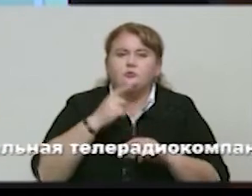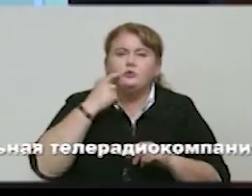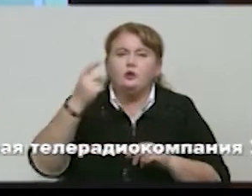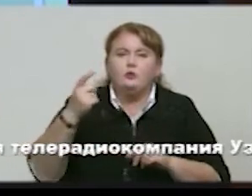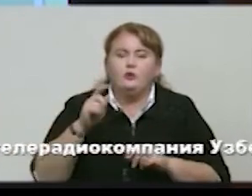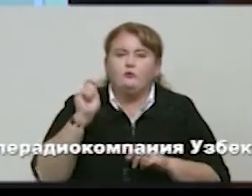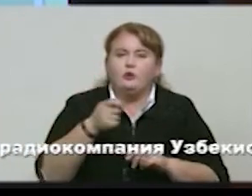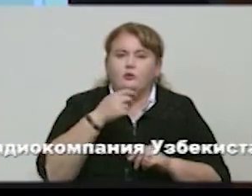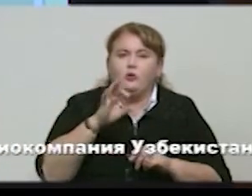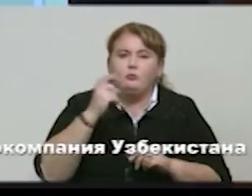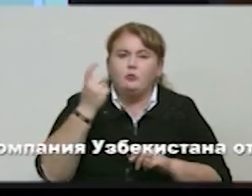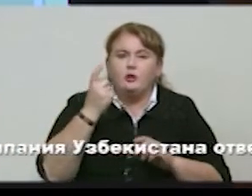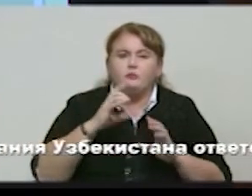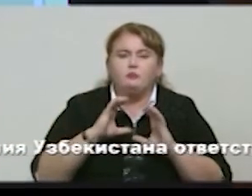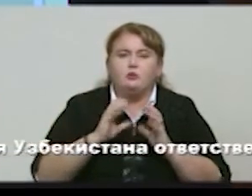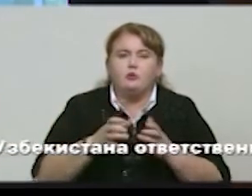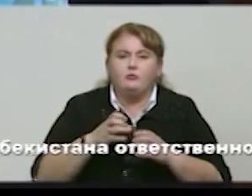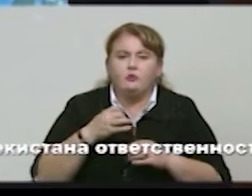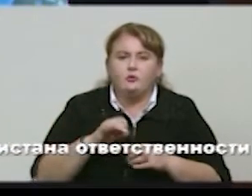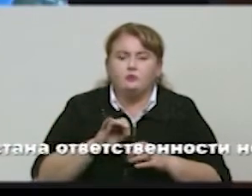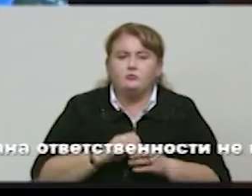войне, а Первой мировой.